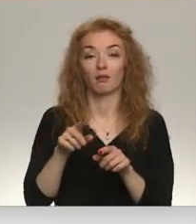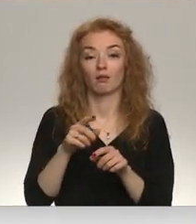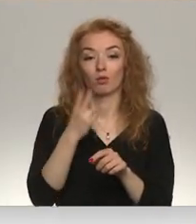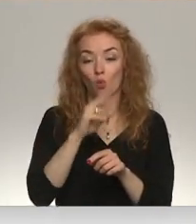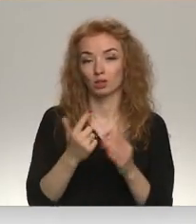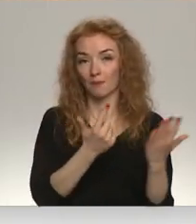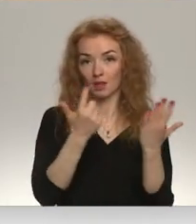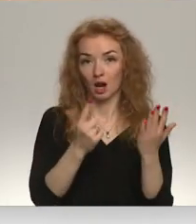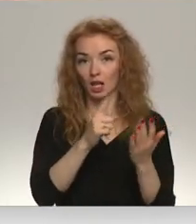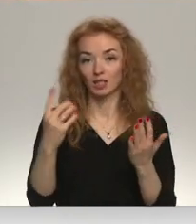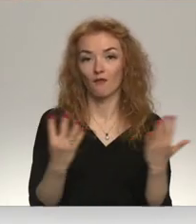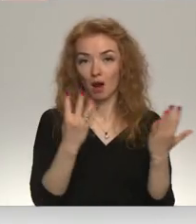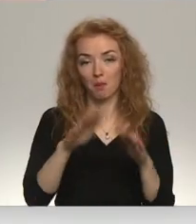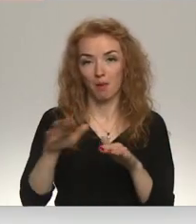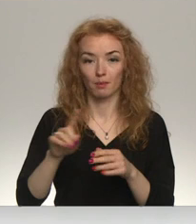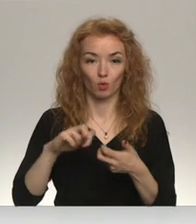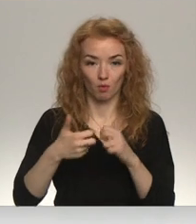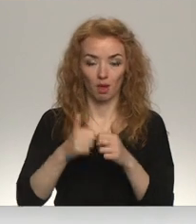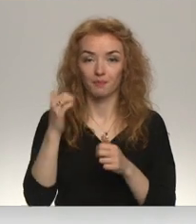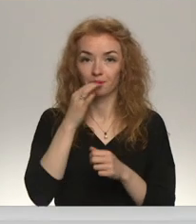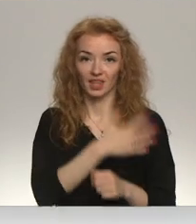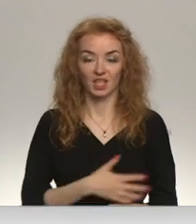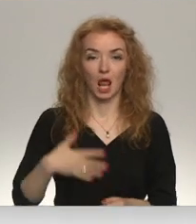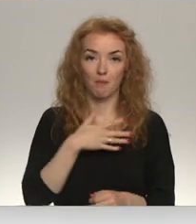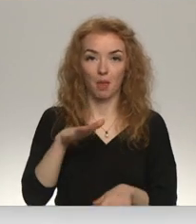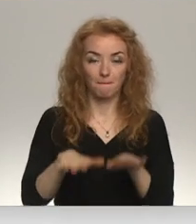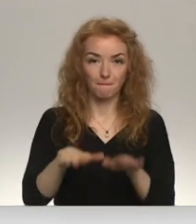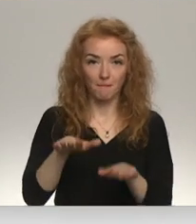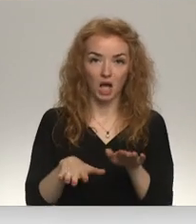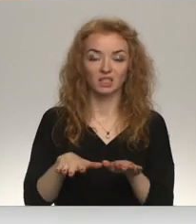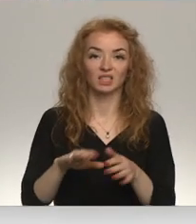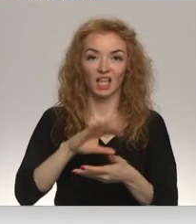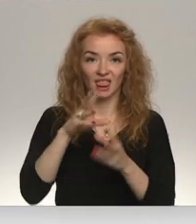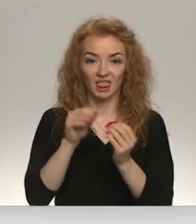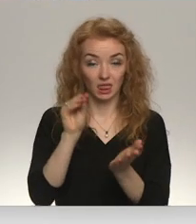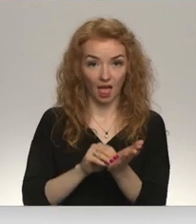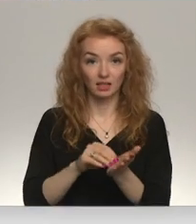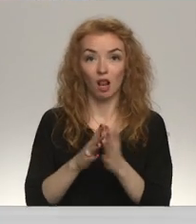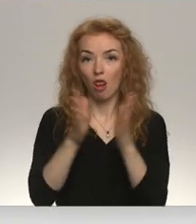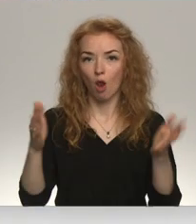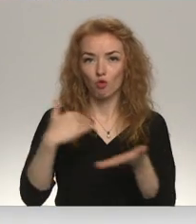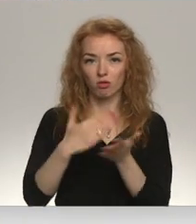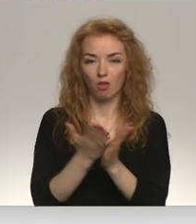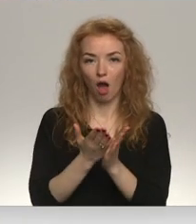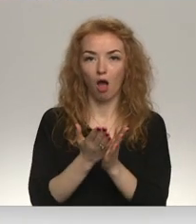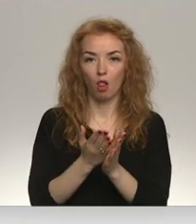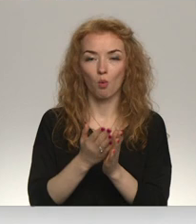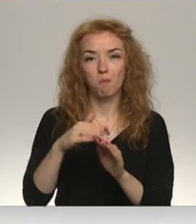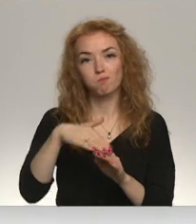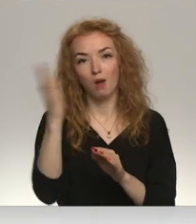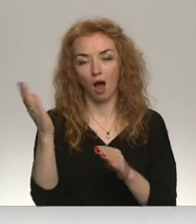no 7 līdz 9 gadiem. Šis ķermeņa masa un ķermeņa masas indeks lielāko daļu ir lielāks